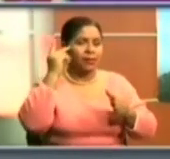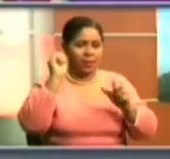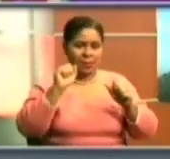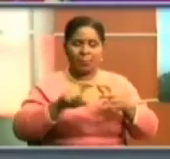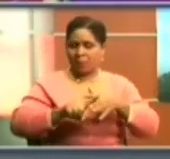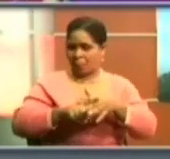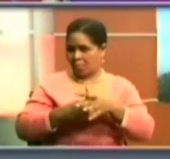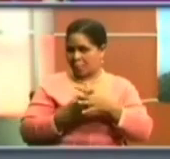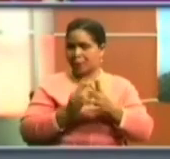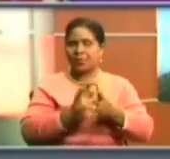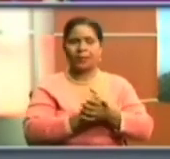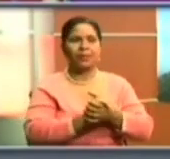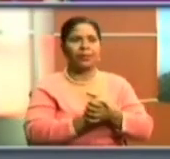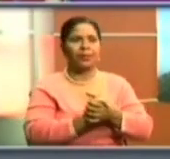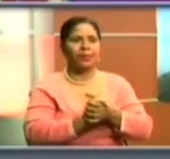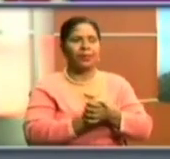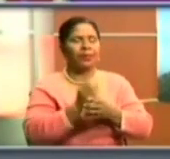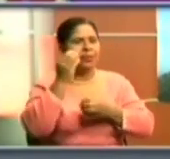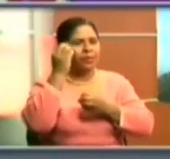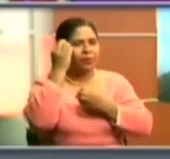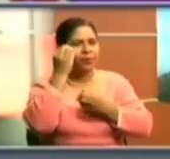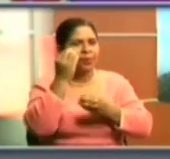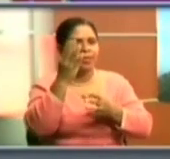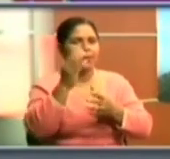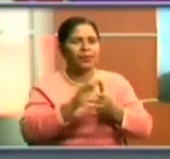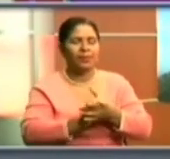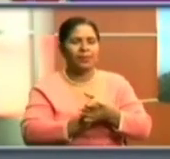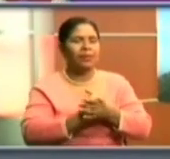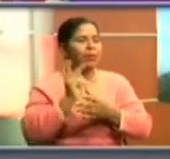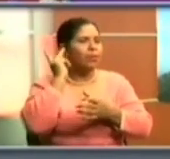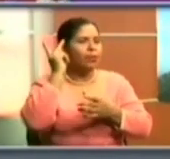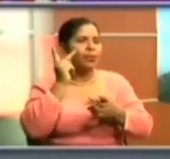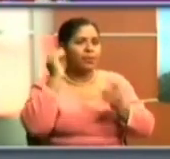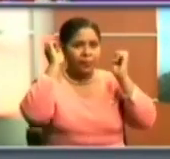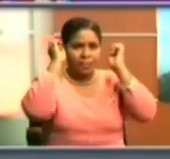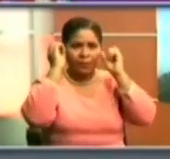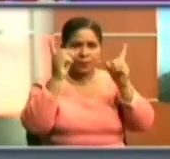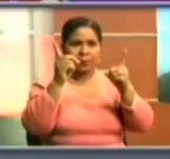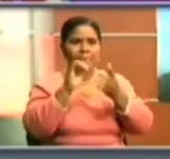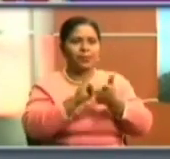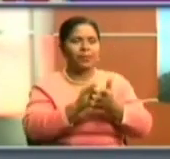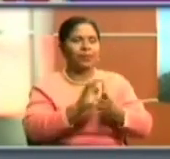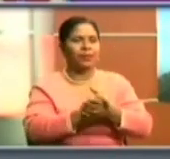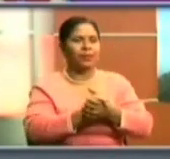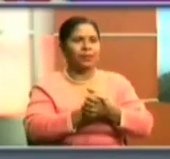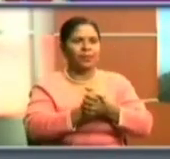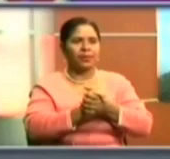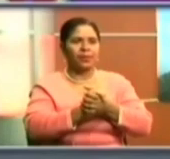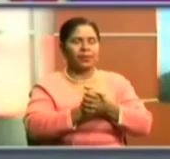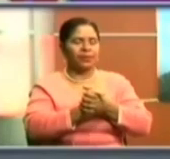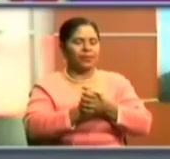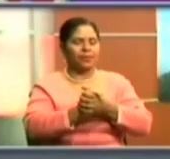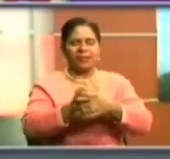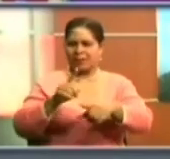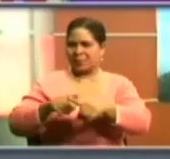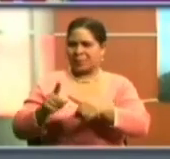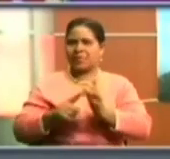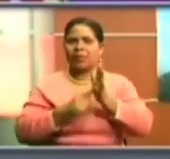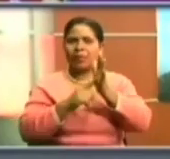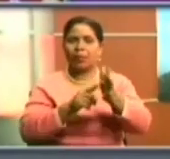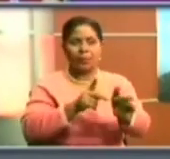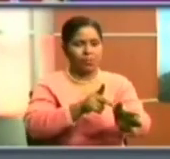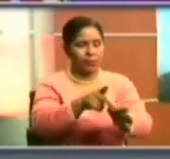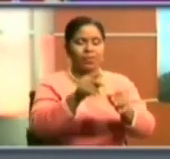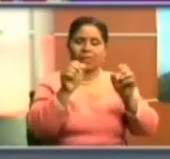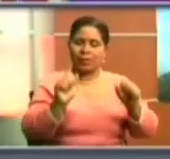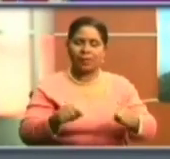développer, à partir de niveau de formation, qui politique éducative, à partir d'entreprise qui établit un côté, qui politique de formation